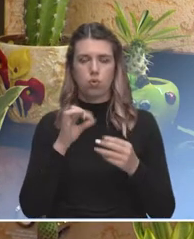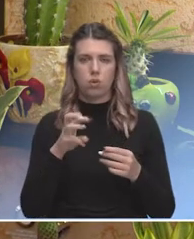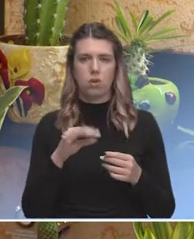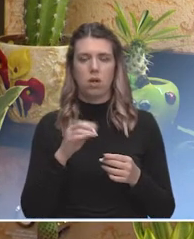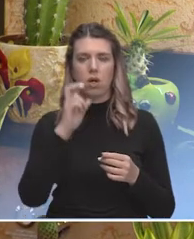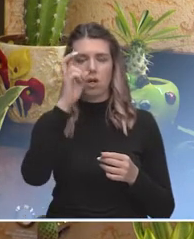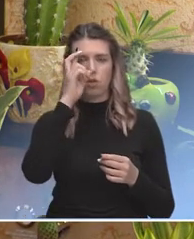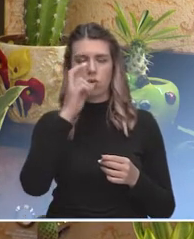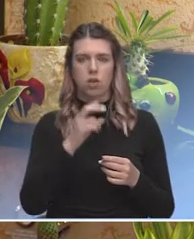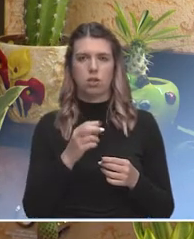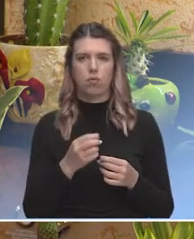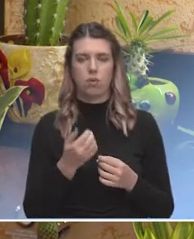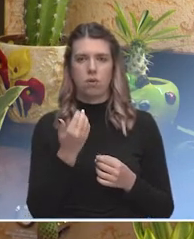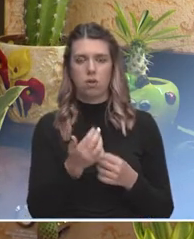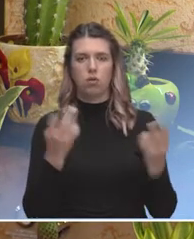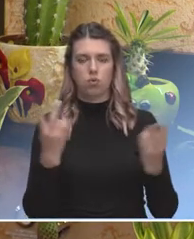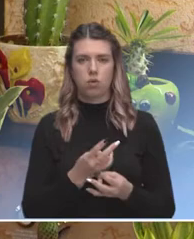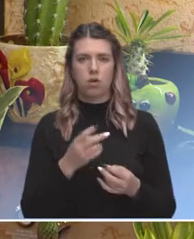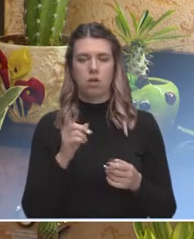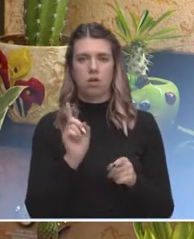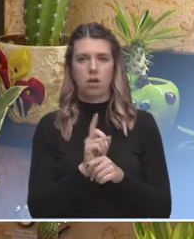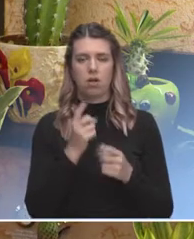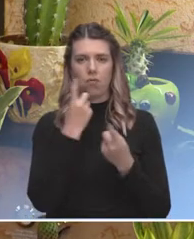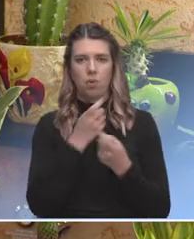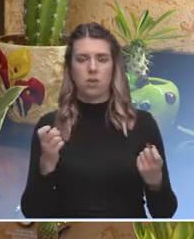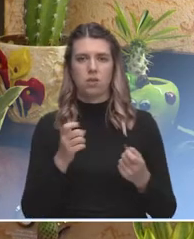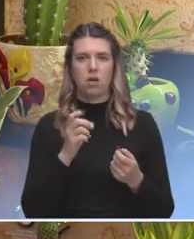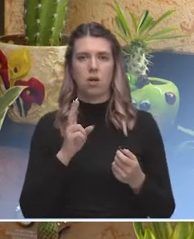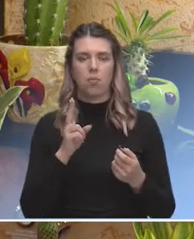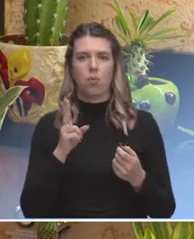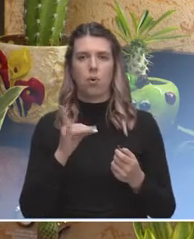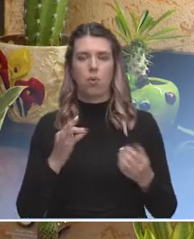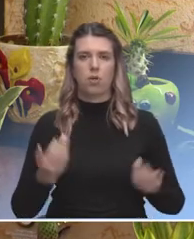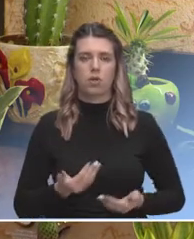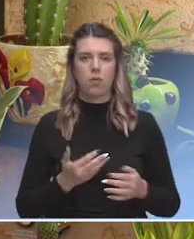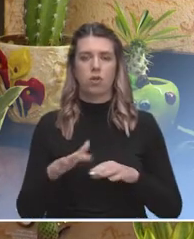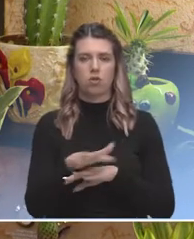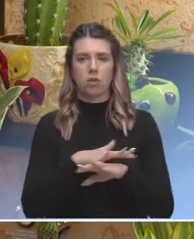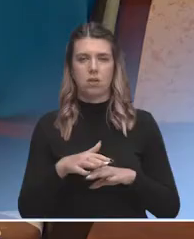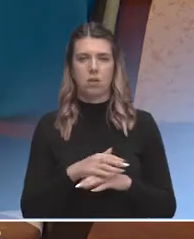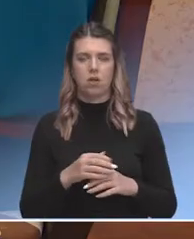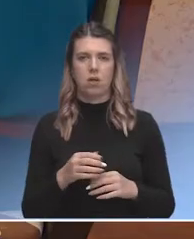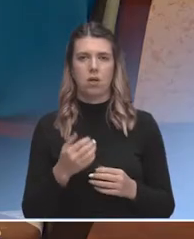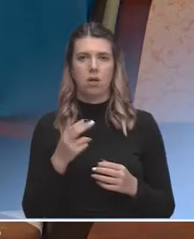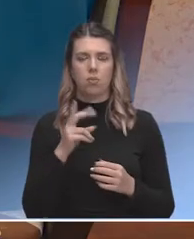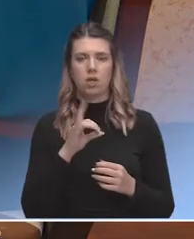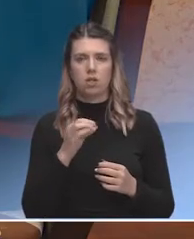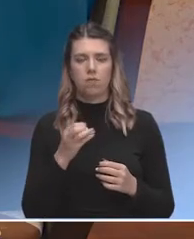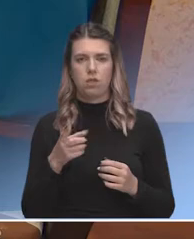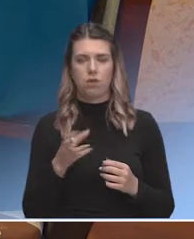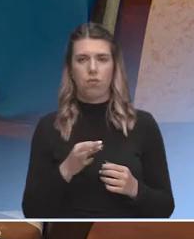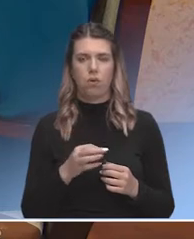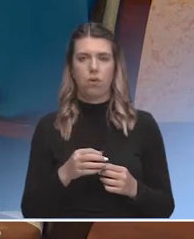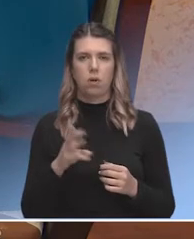нужна государству в рамках информации вообще о проживающем населении. Ну, прежде